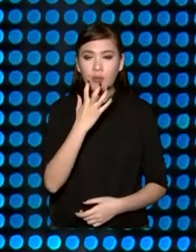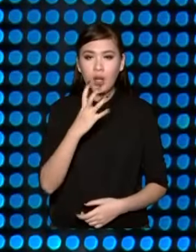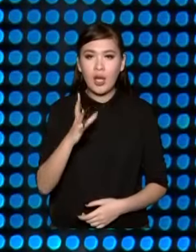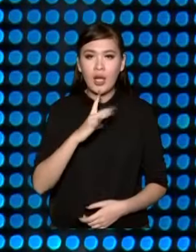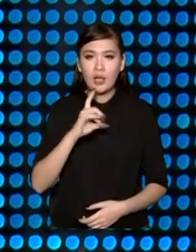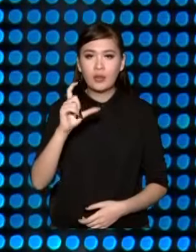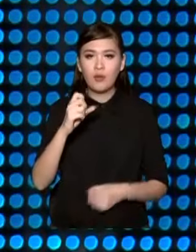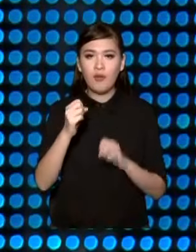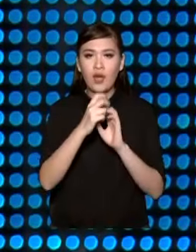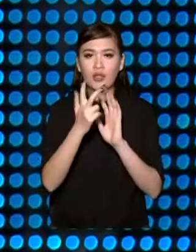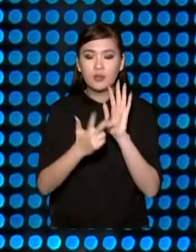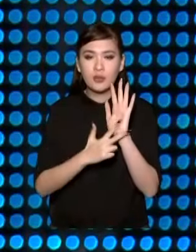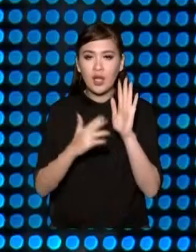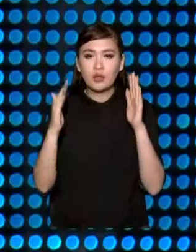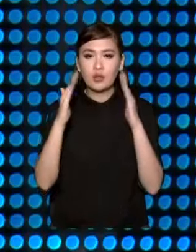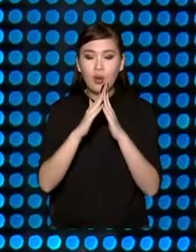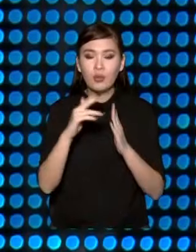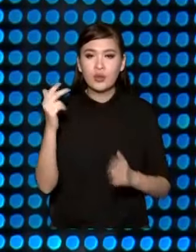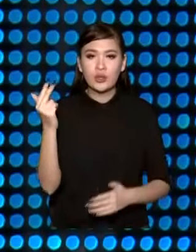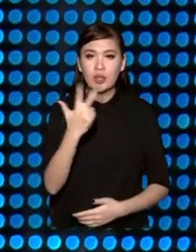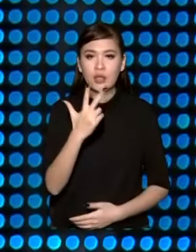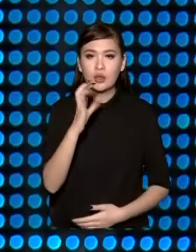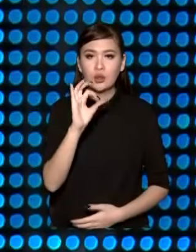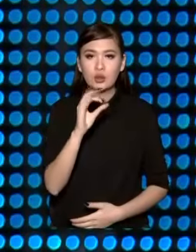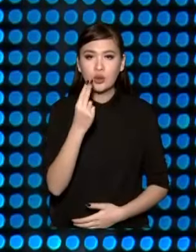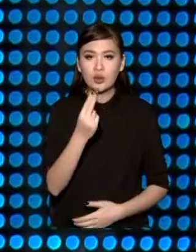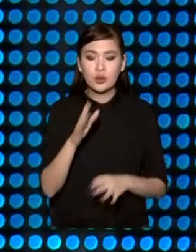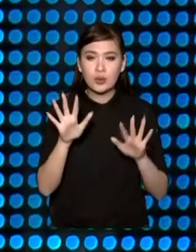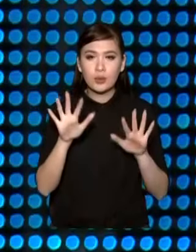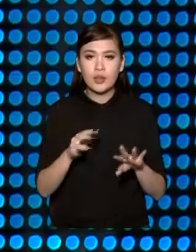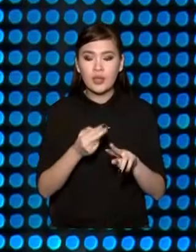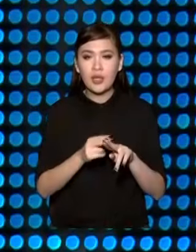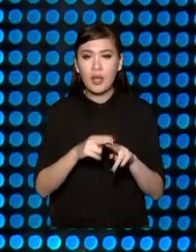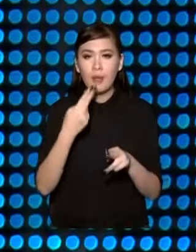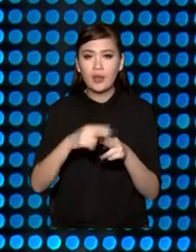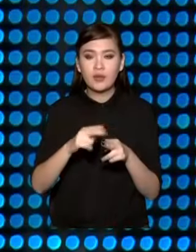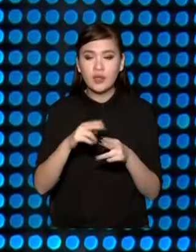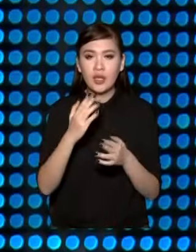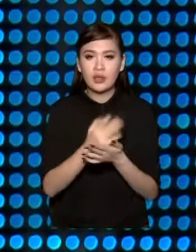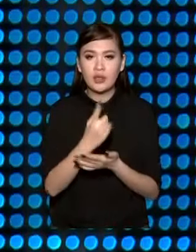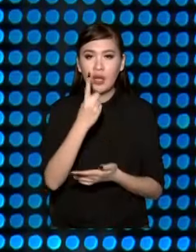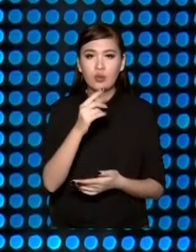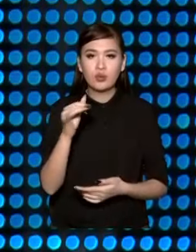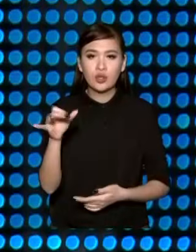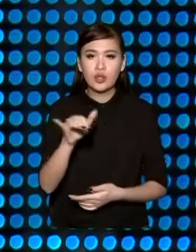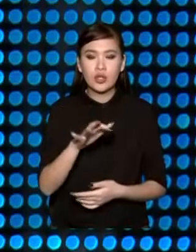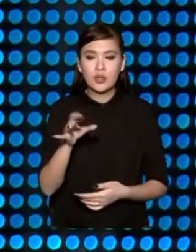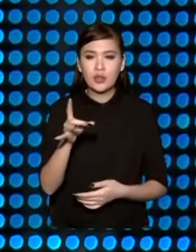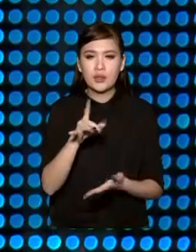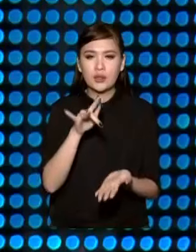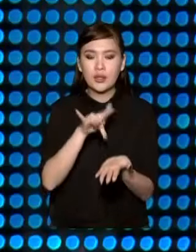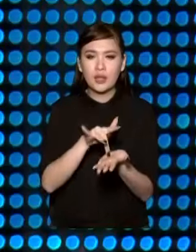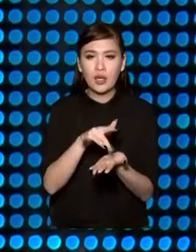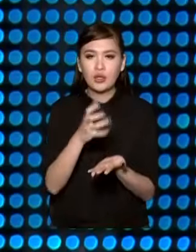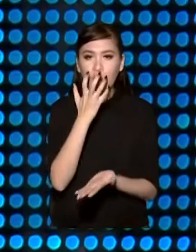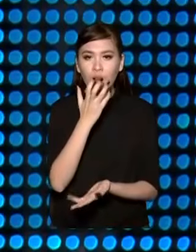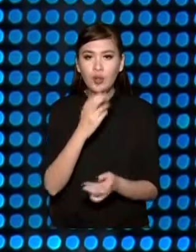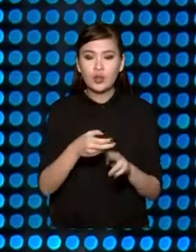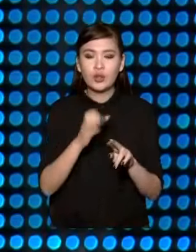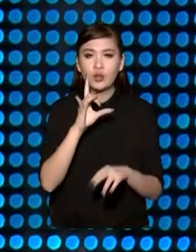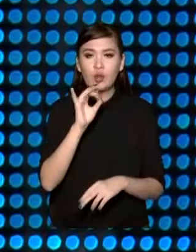остаются 18 домов и 3 социальных объекта. Есть повреждения на одном из участков центрального теплового пункта.